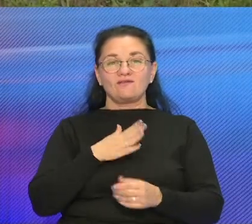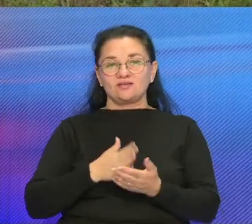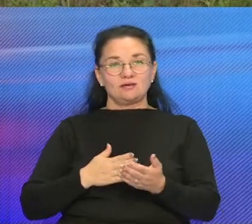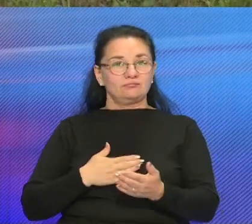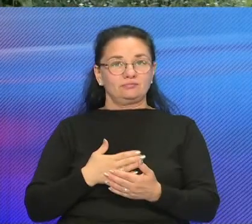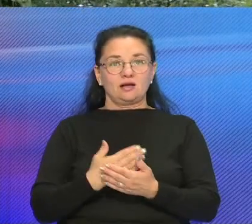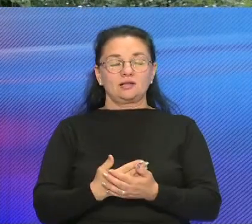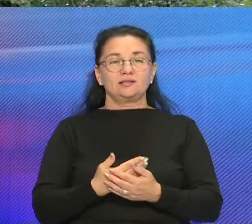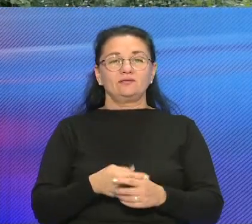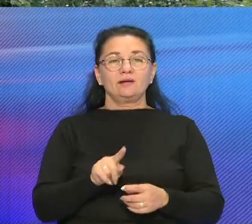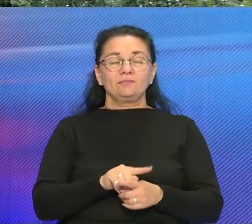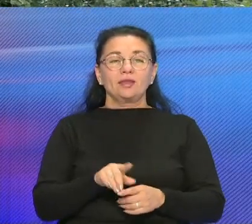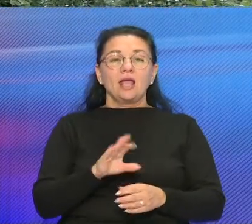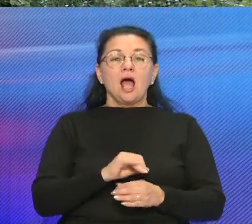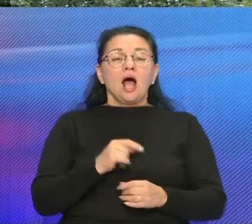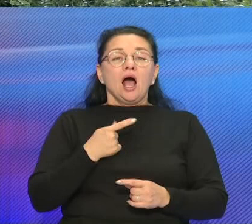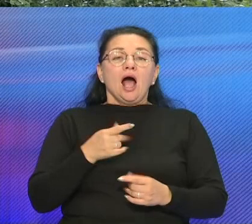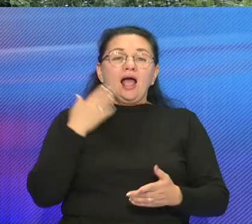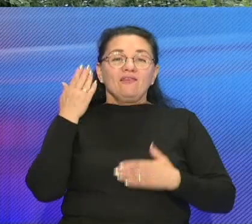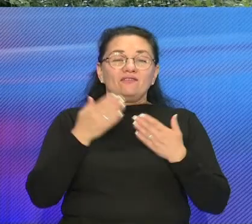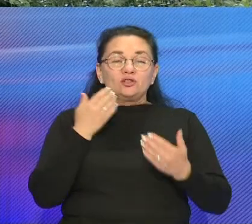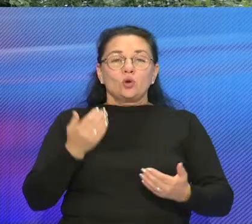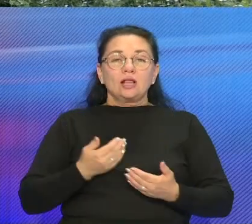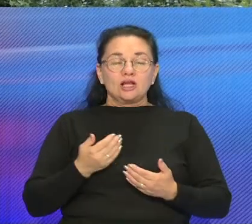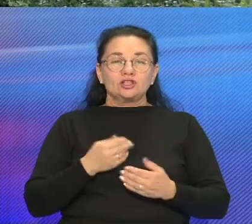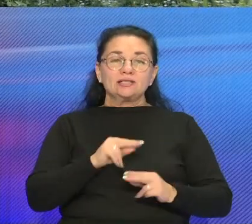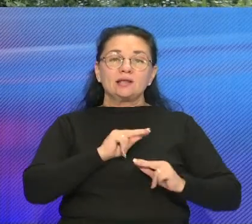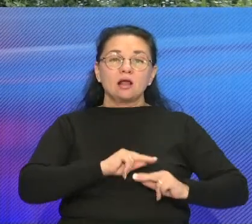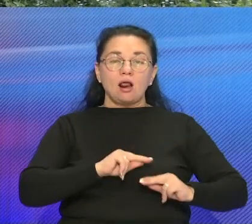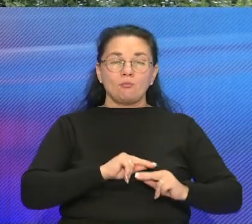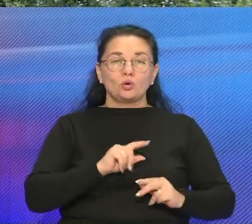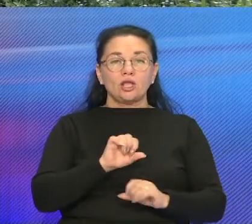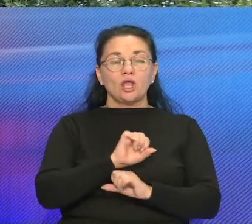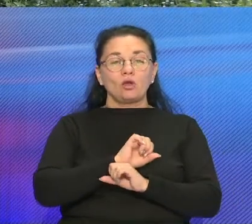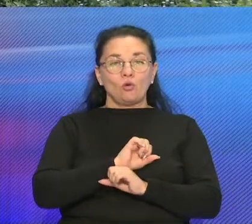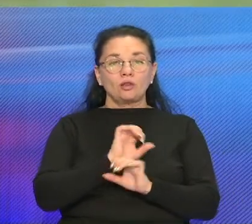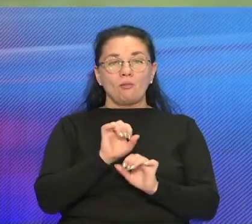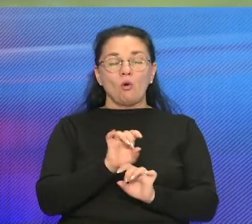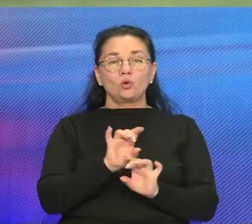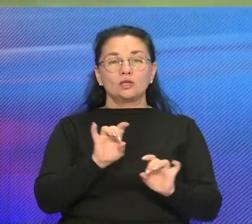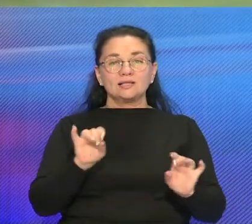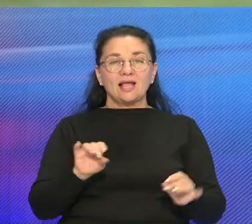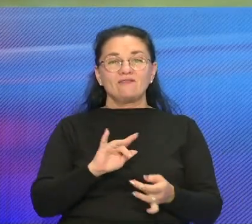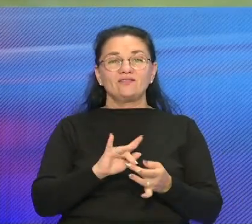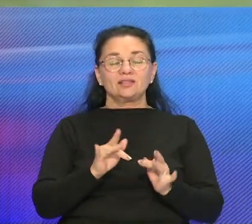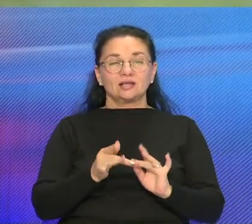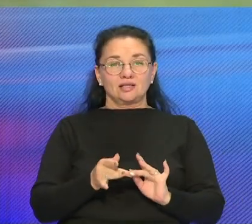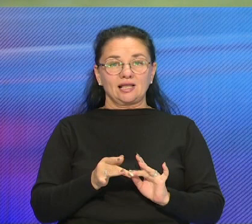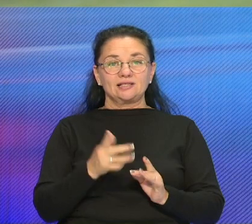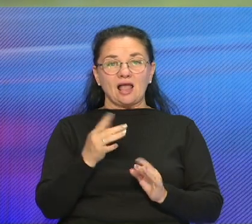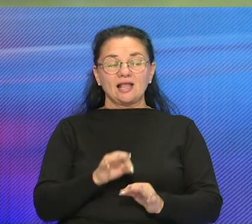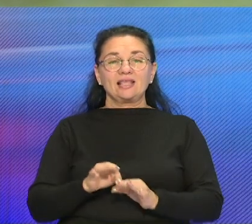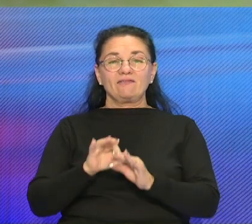очень быстренько. Об несумном житии у отраде, ударной працы и отпочинку молодь рассказывает у социальных сетках. Я